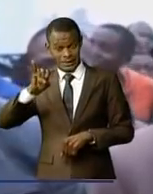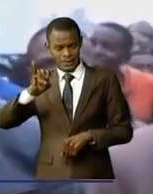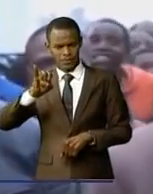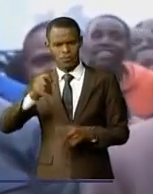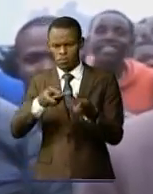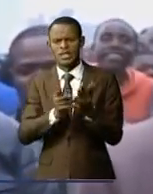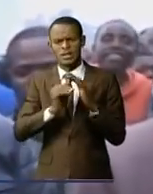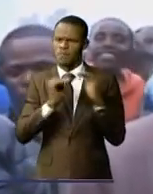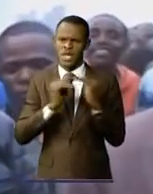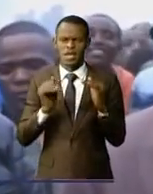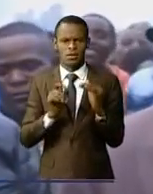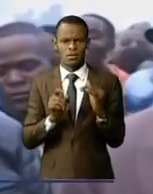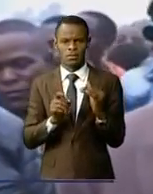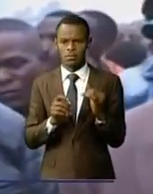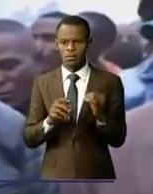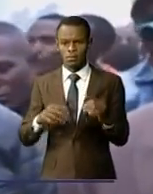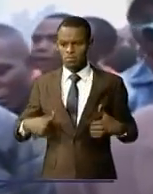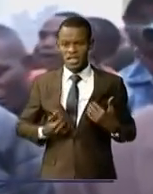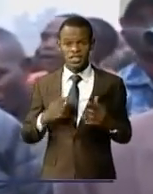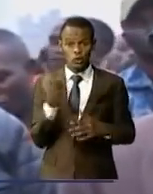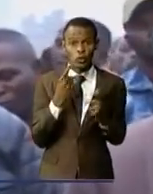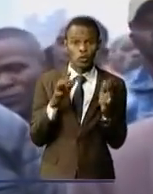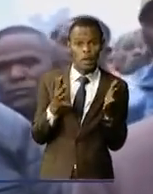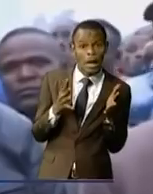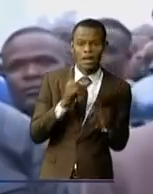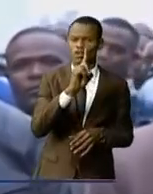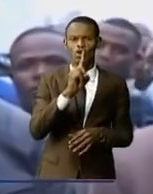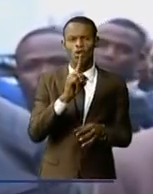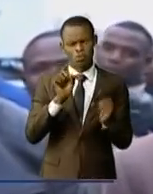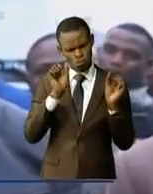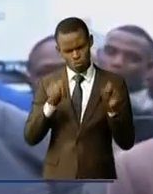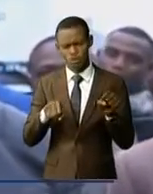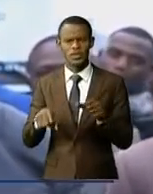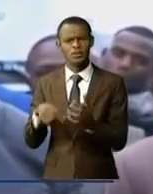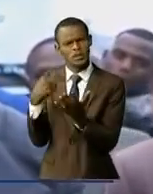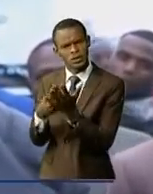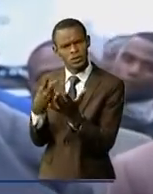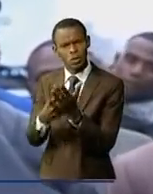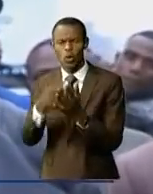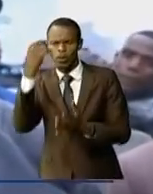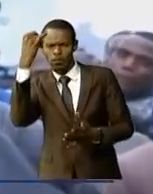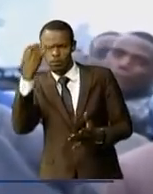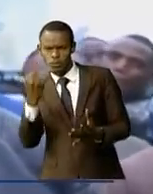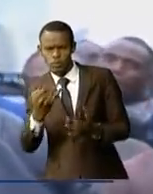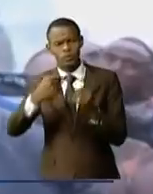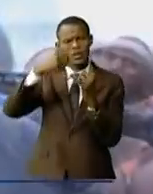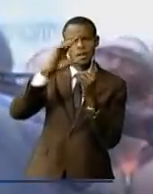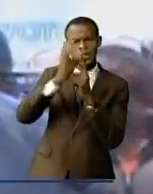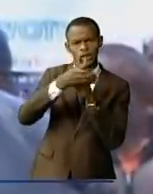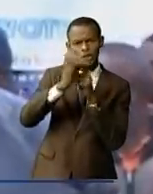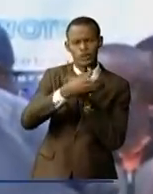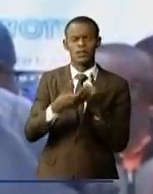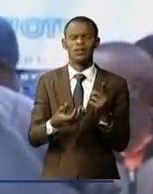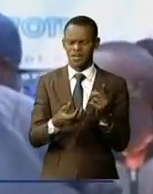le sport, la culture et l'art. C'est dans ce contexte-là que nous sommes venus lancer ce tournoi.